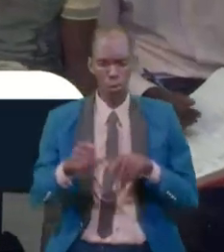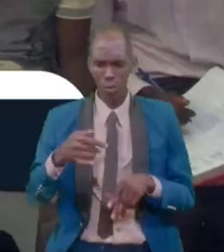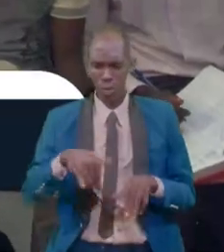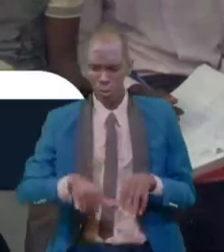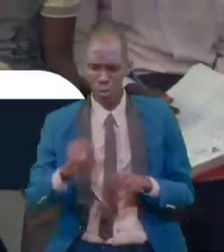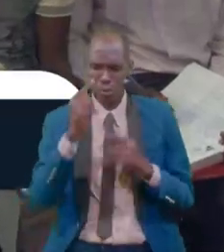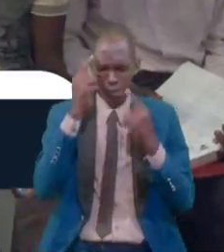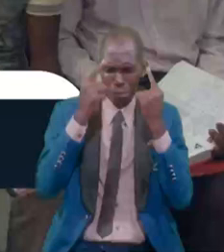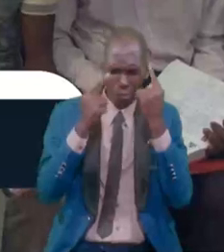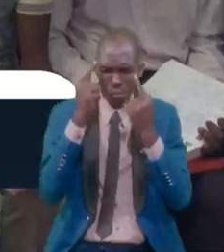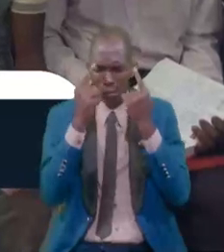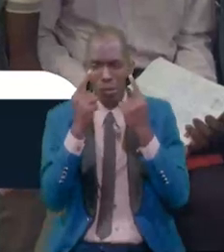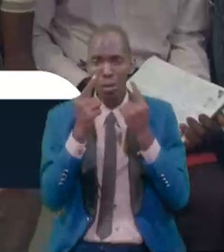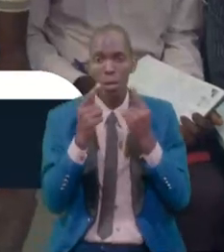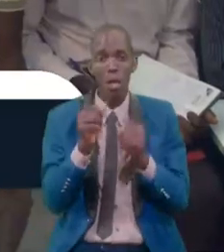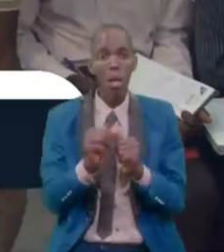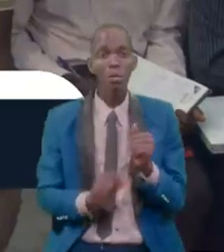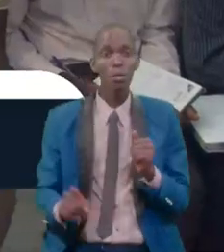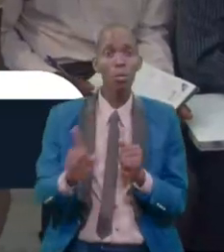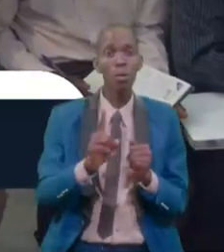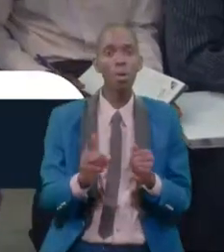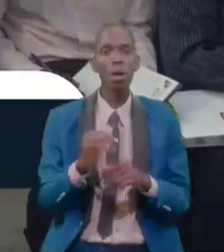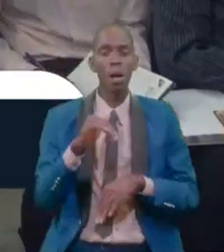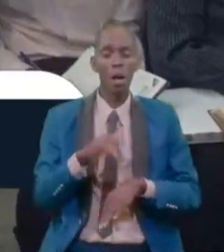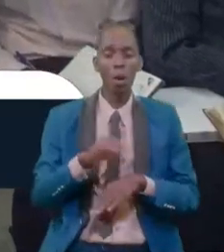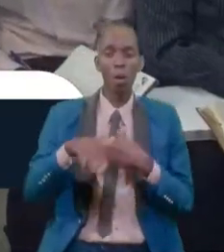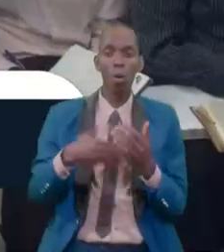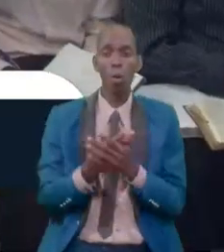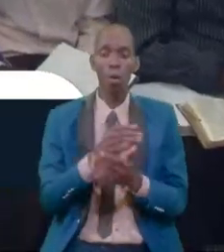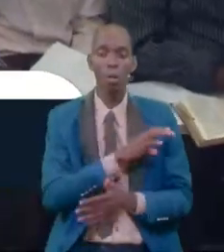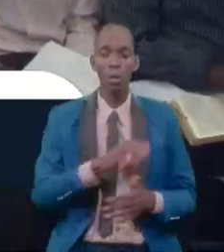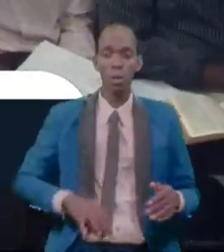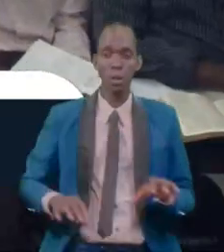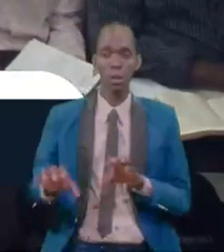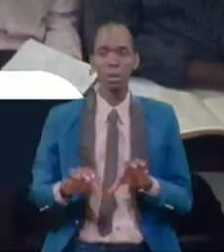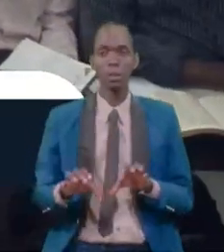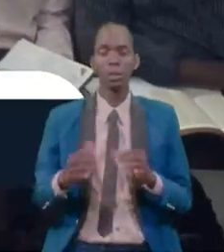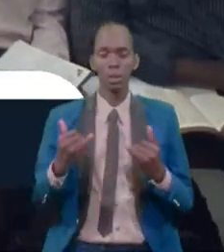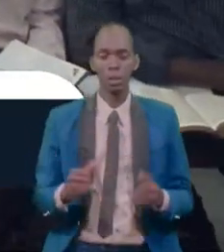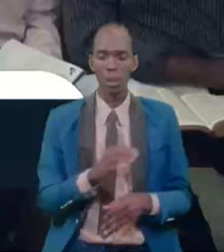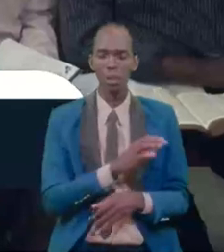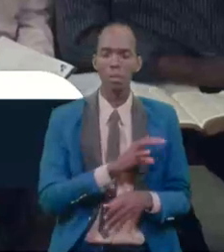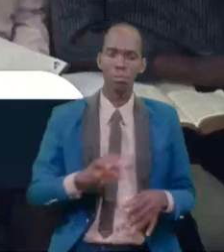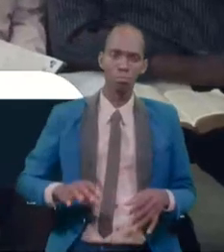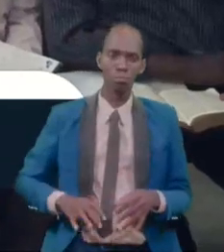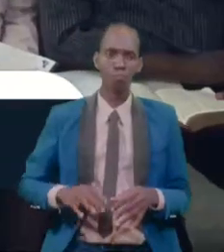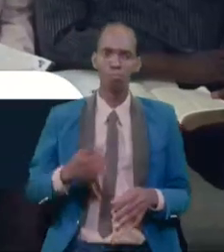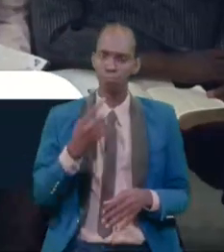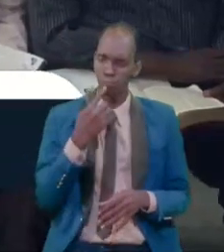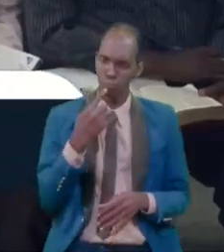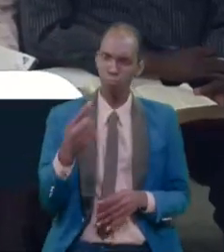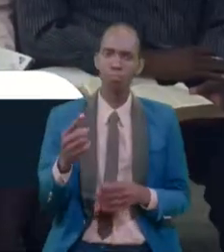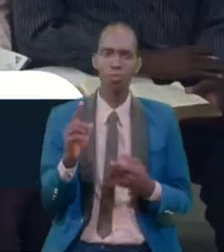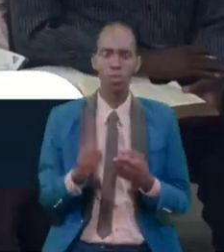dans l'admiration de tout ce que faisait Jésus, il dit à ses disciples, « Pour